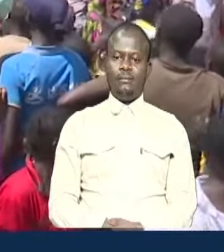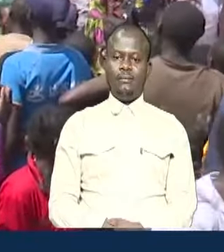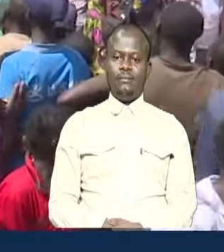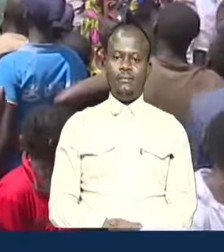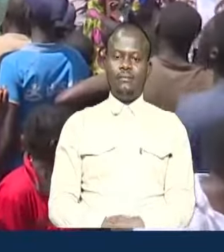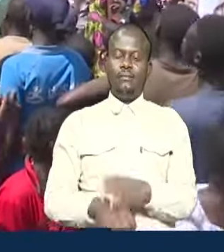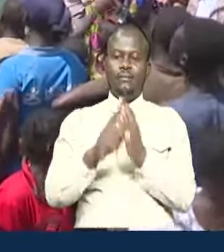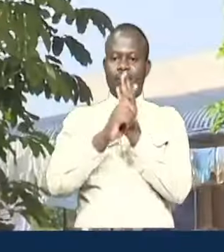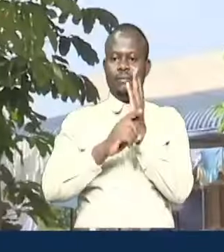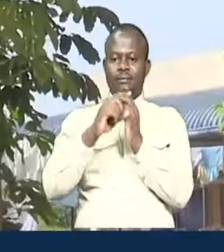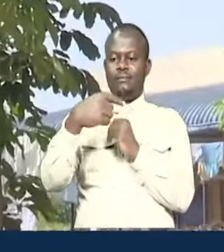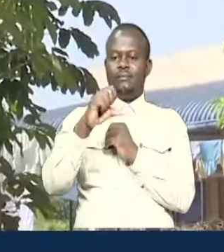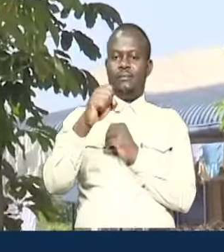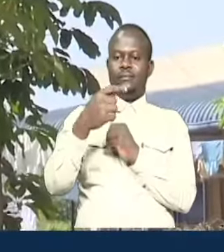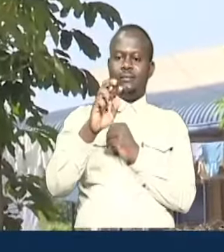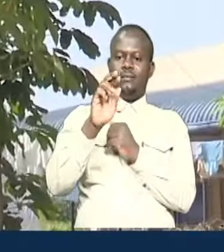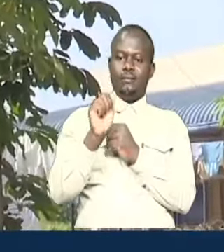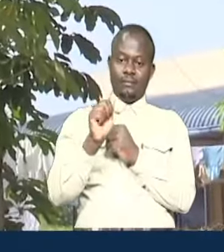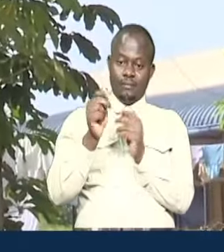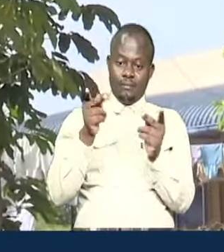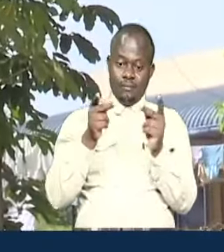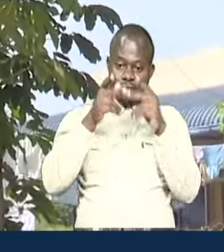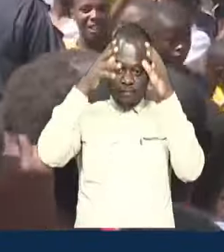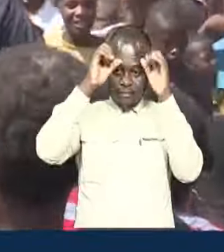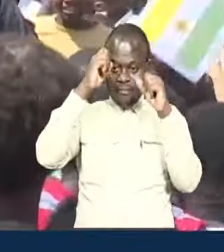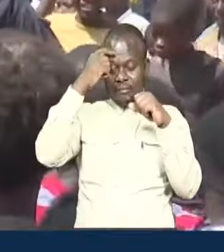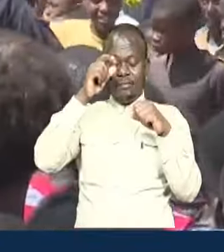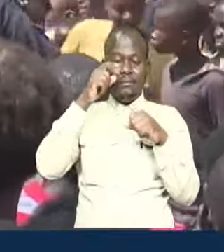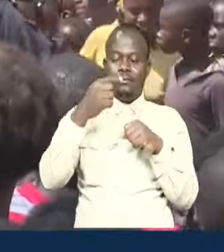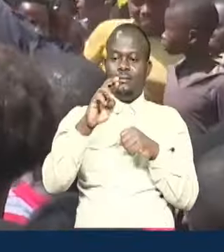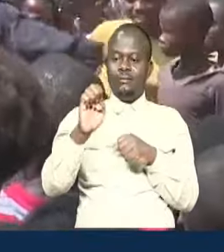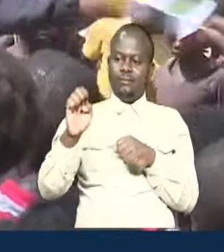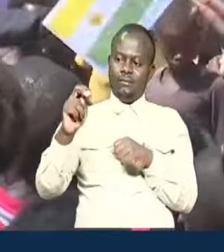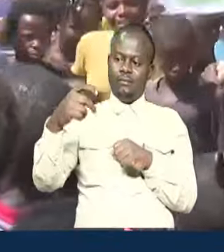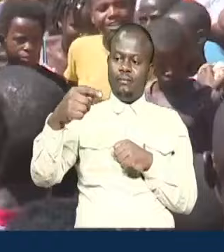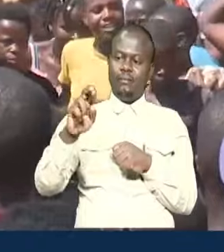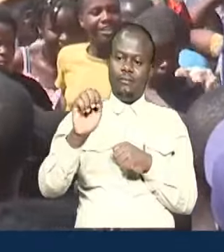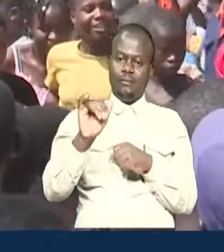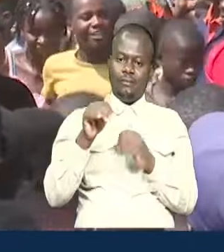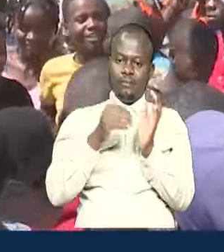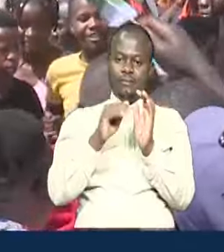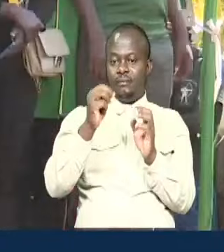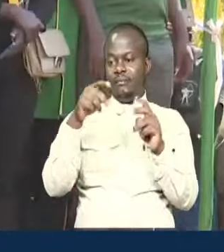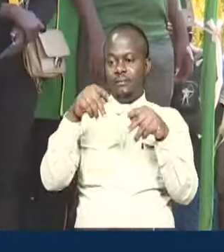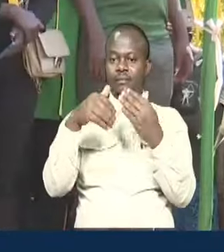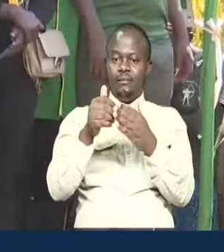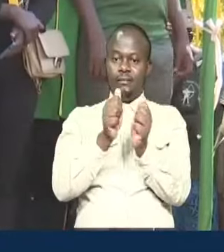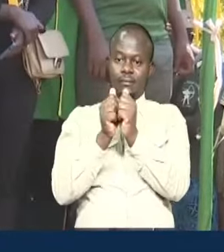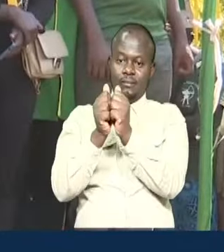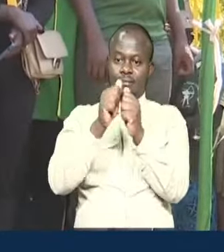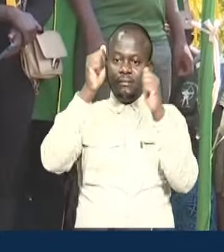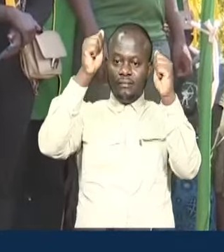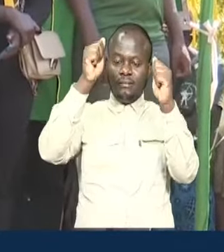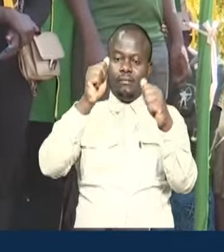mu karere ka Gisagara umukandida ku mwanya wa perezida wa Repubulika w'ishyaka Green Party Frank Habineza n'abakandida depite bari kumwe